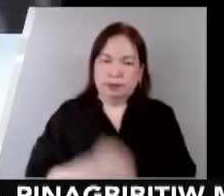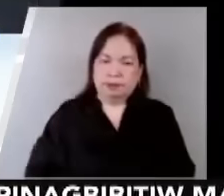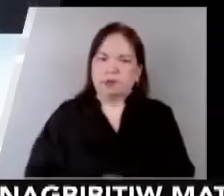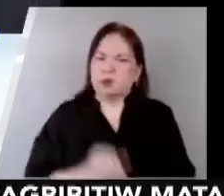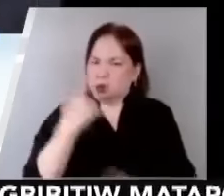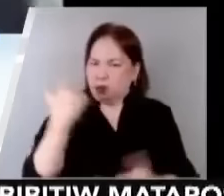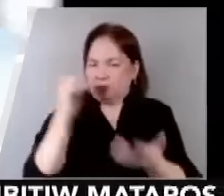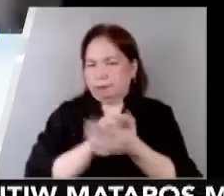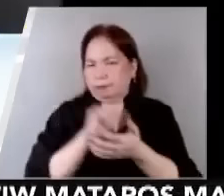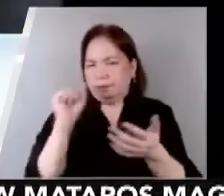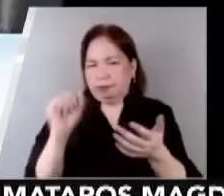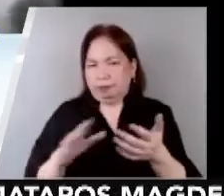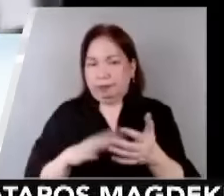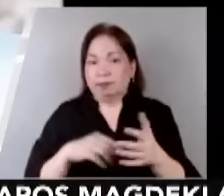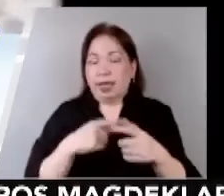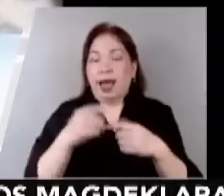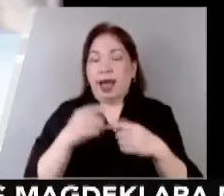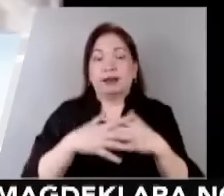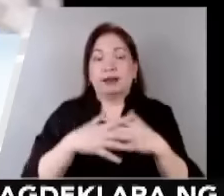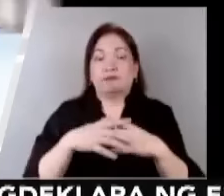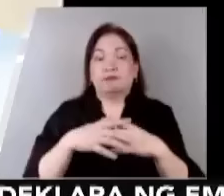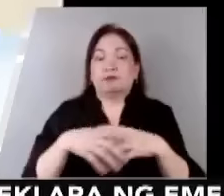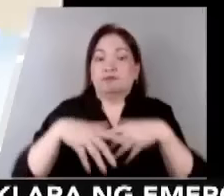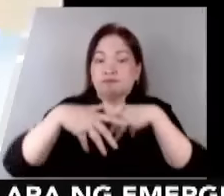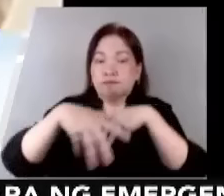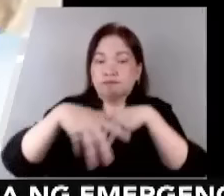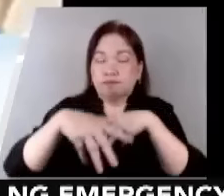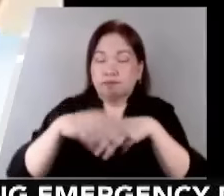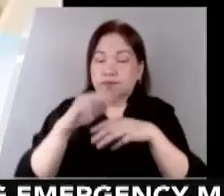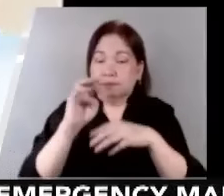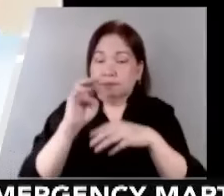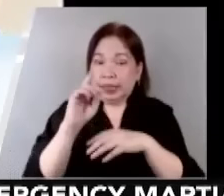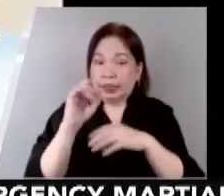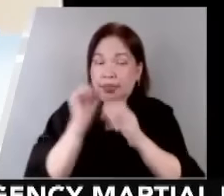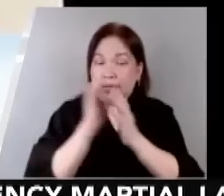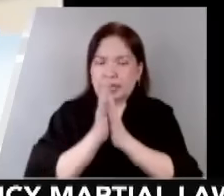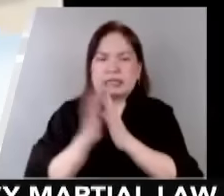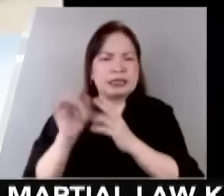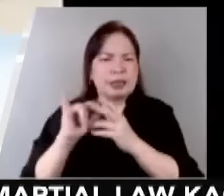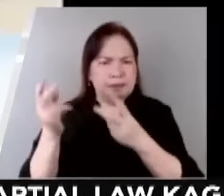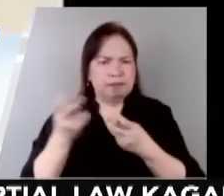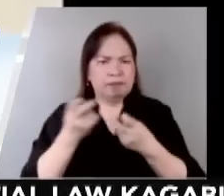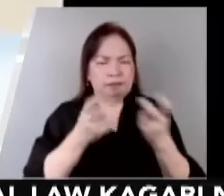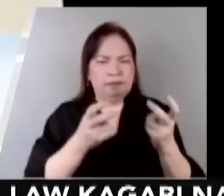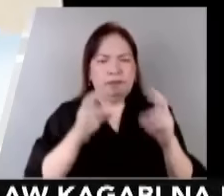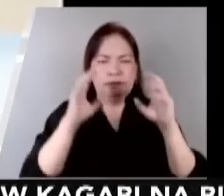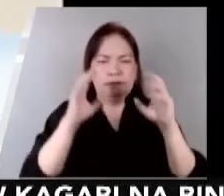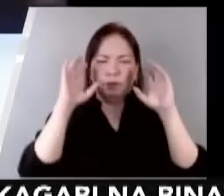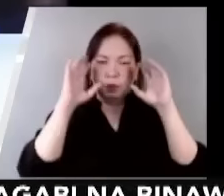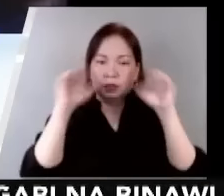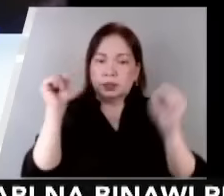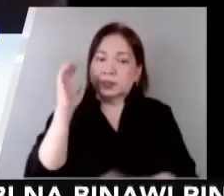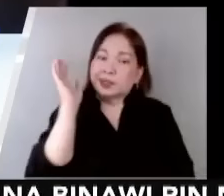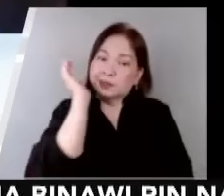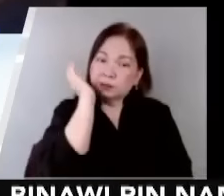Pagkatapos ng EDSA Revolution, nagamit din ang prosesong ito laban kay Pangulong Cory Aquino pero hindi rin nagtagumpay.